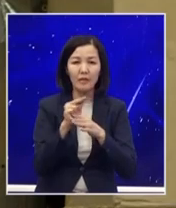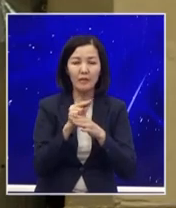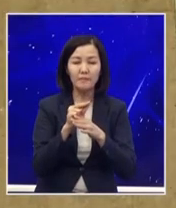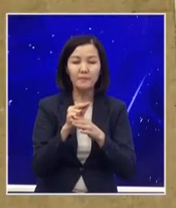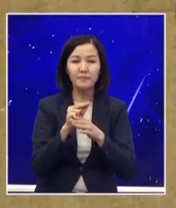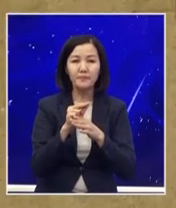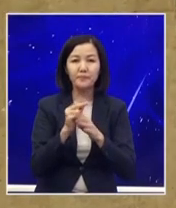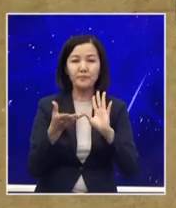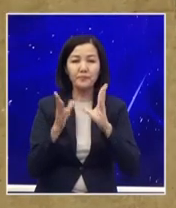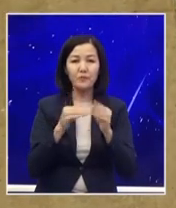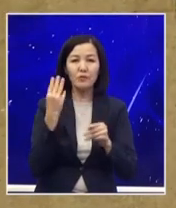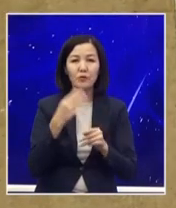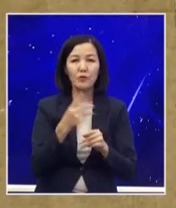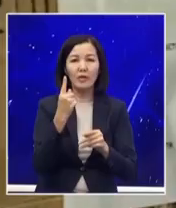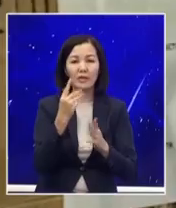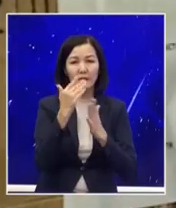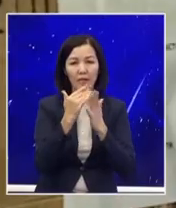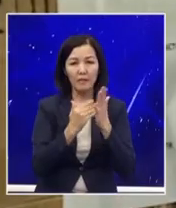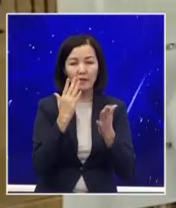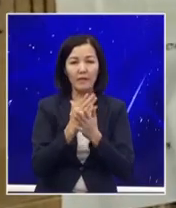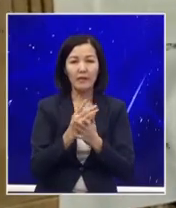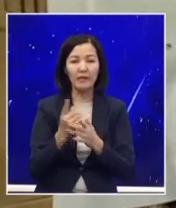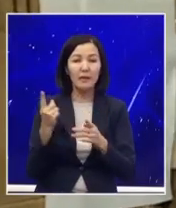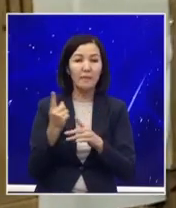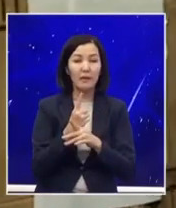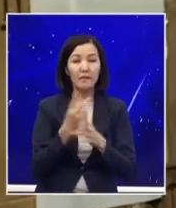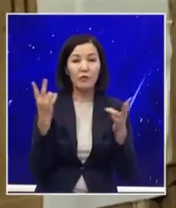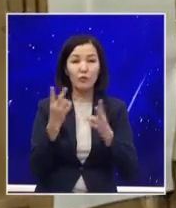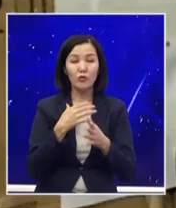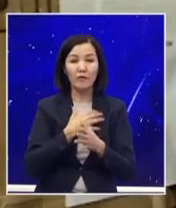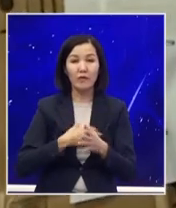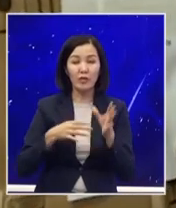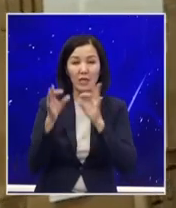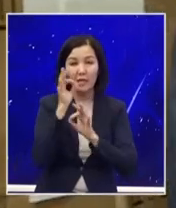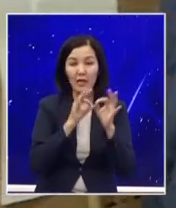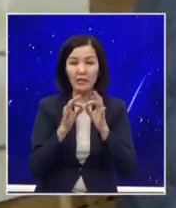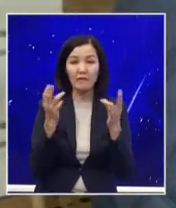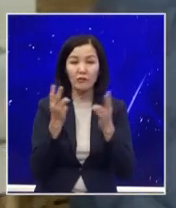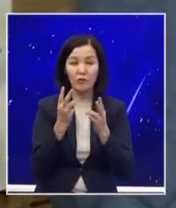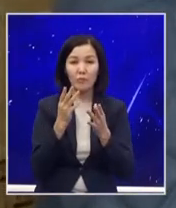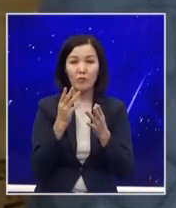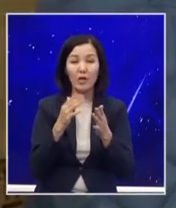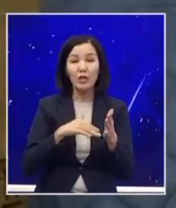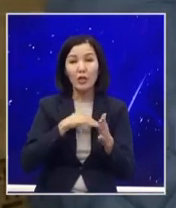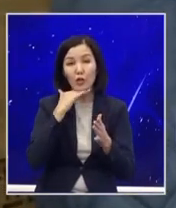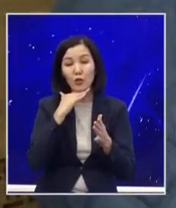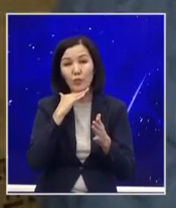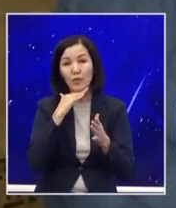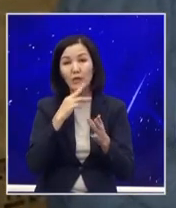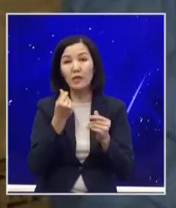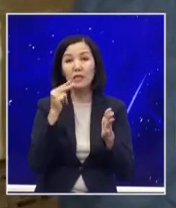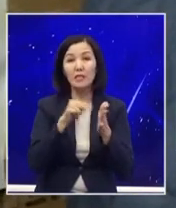изделия. Всего 41 наименование. В первую очередь, чтобы лекарства были доступны, да,